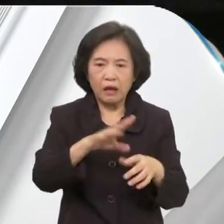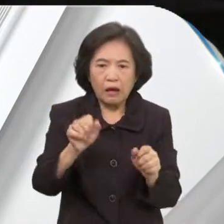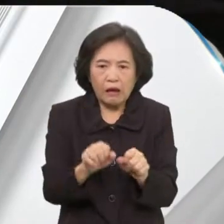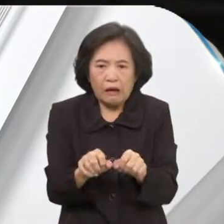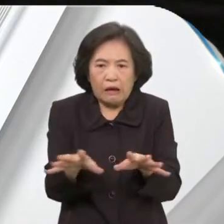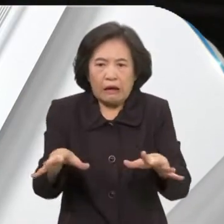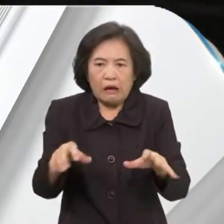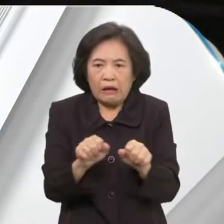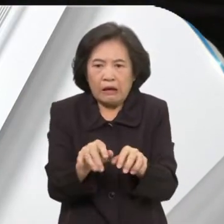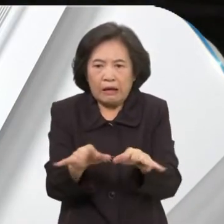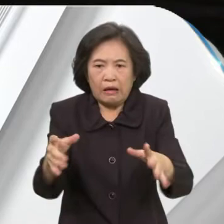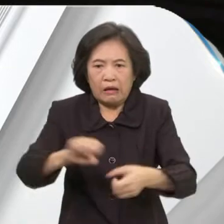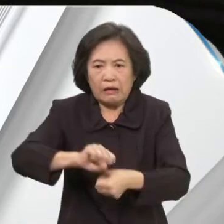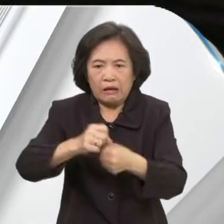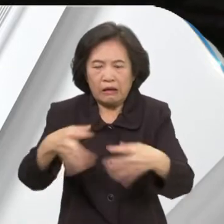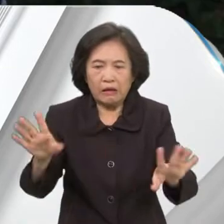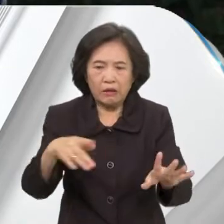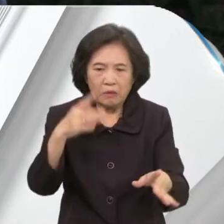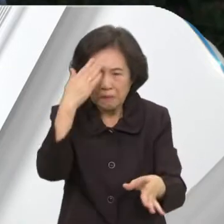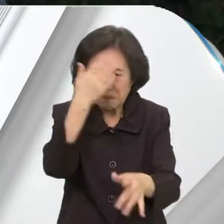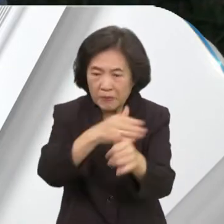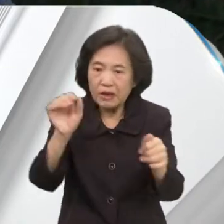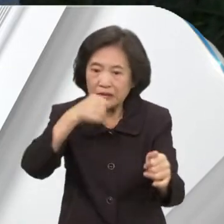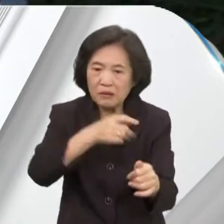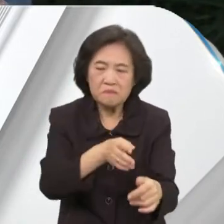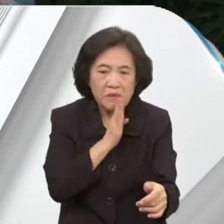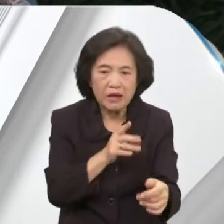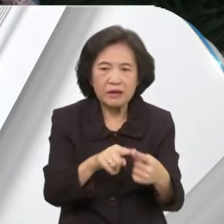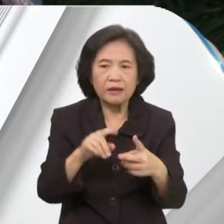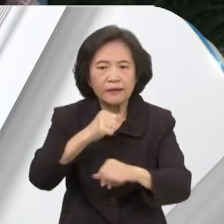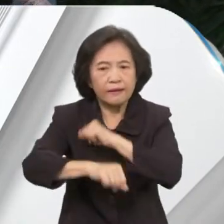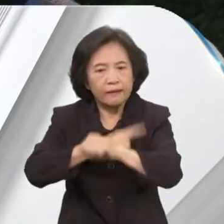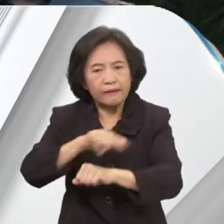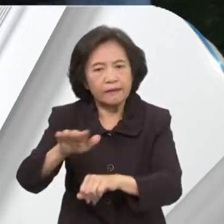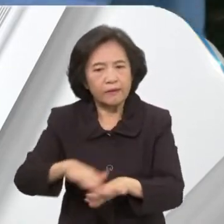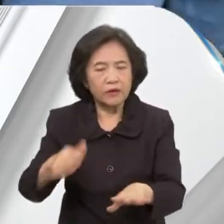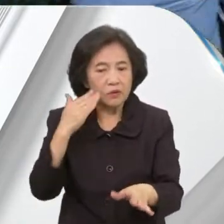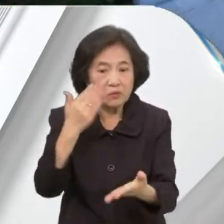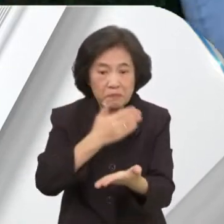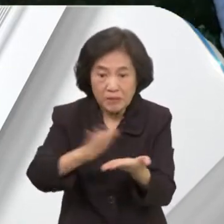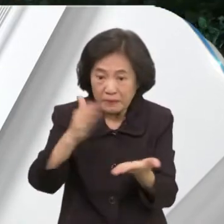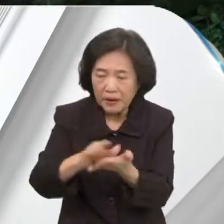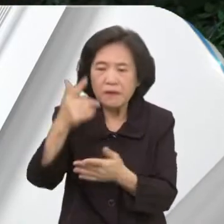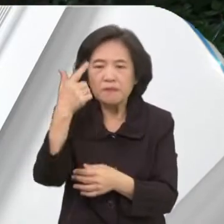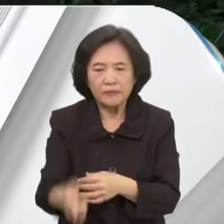体也会危害原生种昆虫同动物。可比以树的速度无加